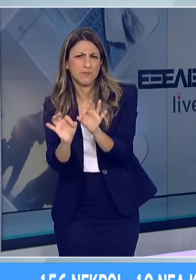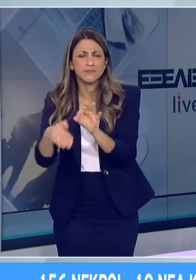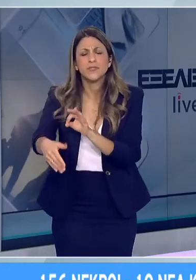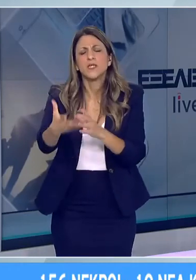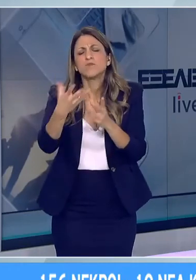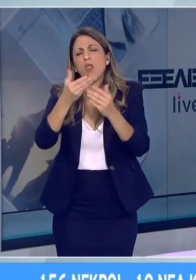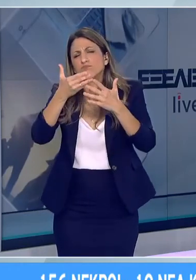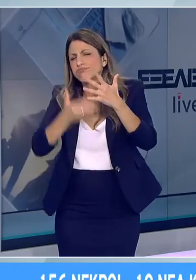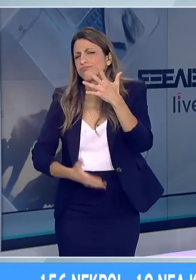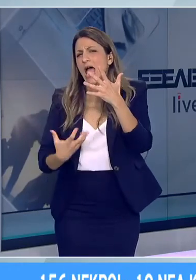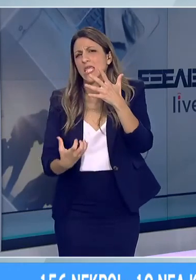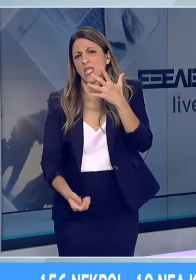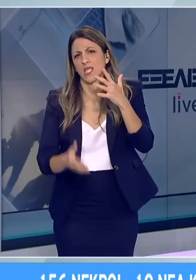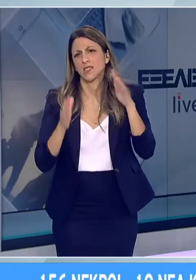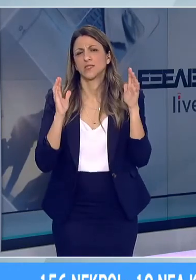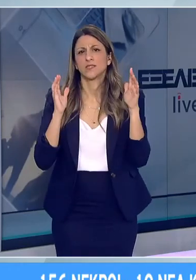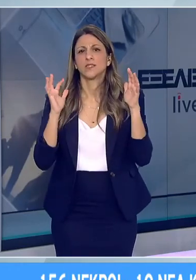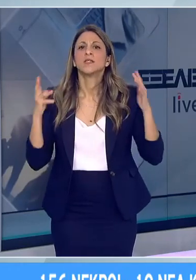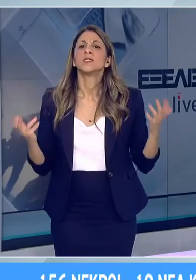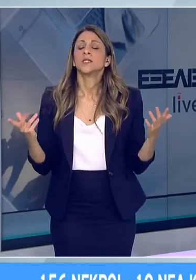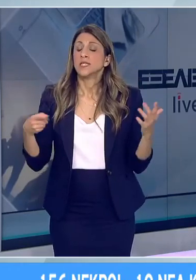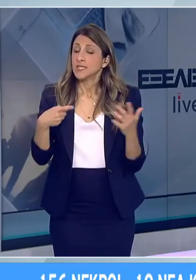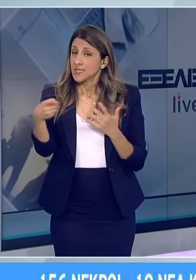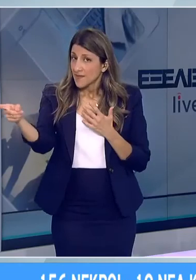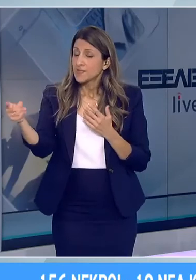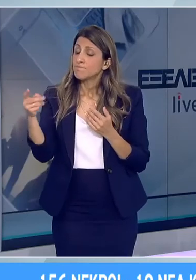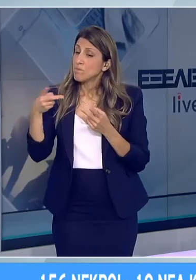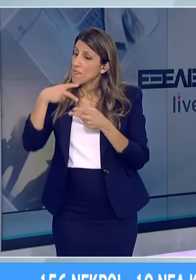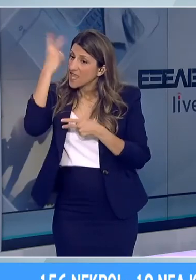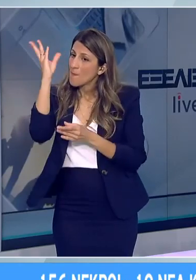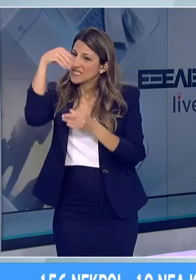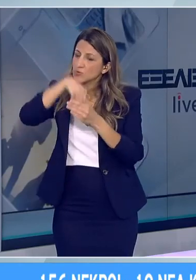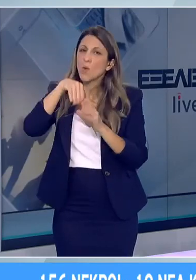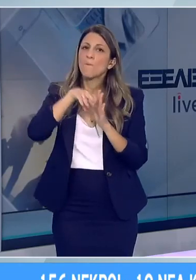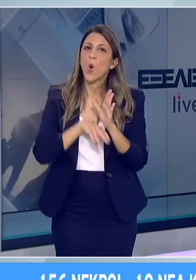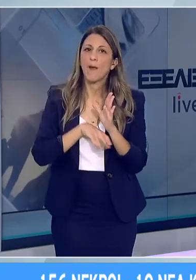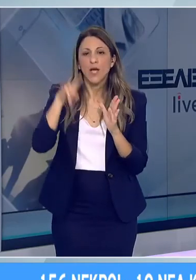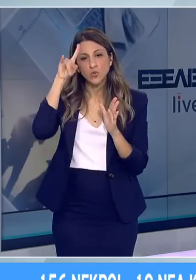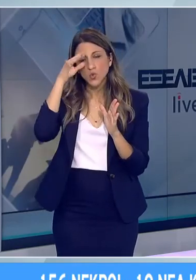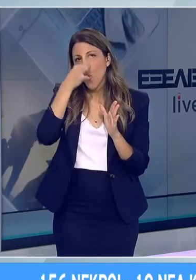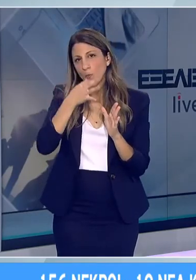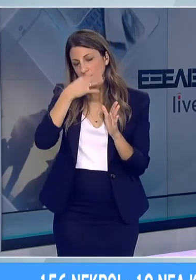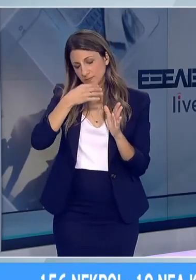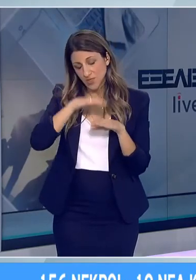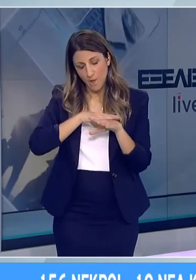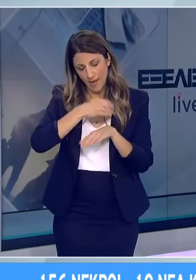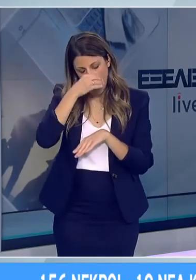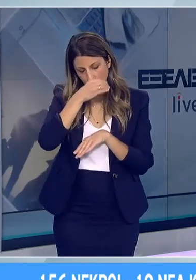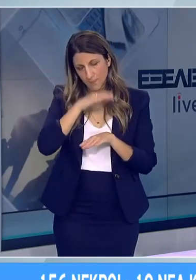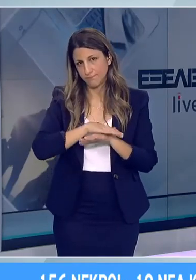του προβλήματος και φυσικά και τη δυνατότητα να συμμετέχουν σε προγράμματα απεξάρτησης. Έχει γίνει συνεννόηση και με ειδικές δομές του